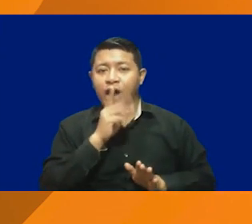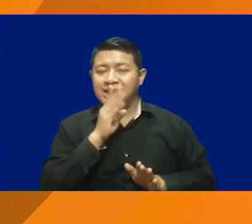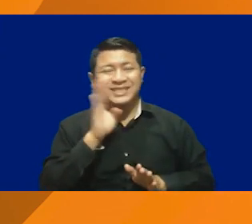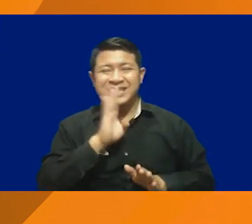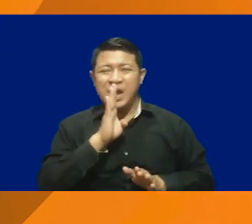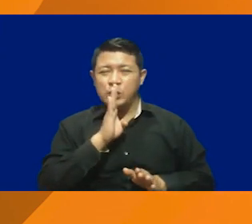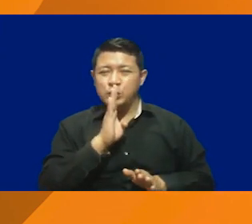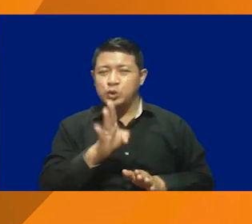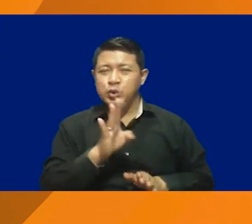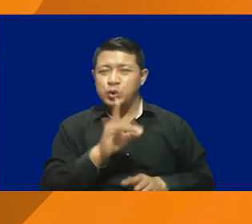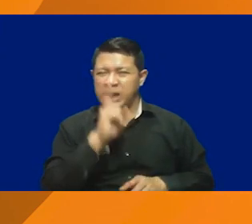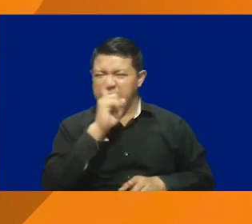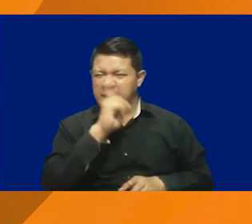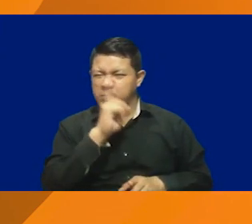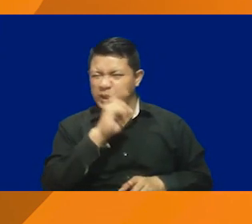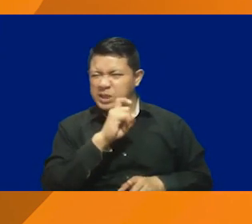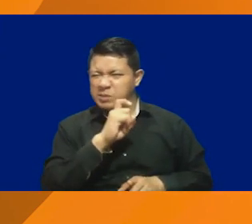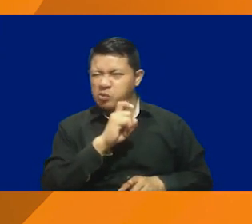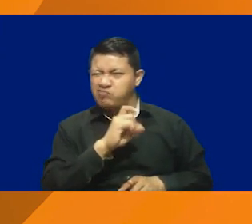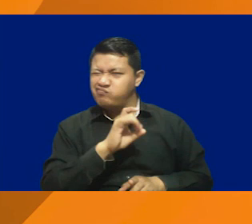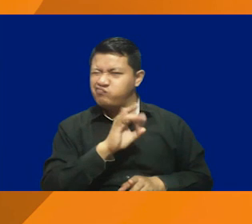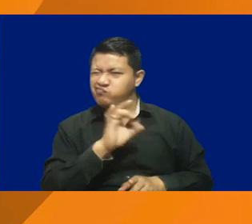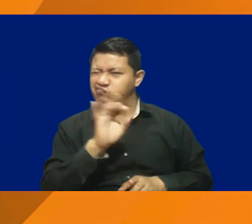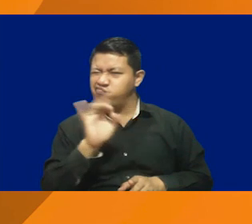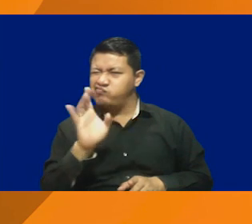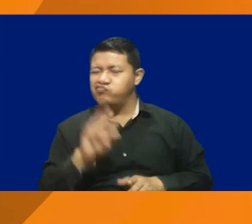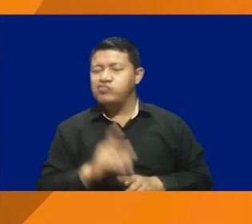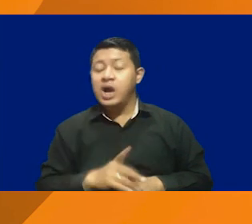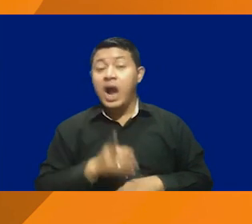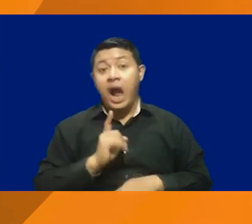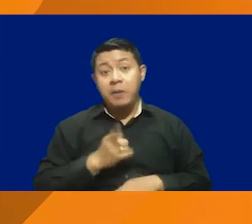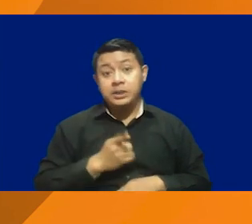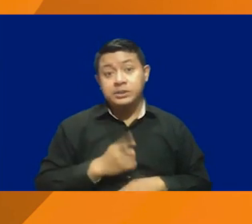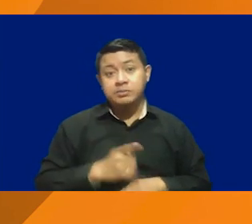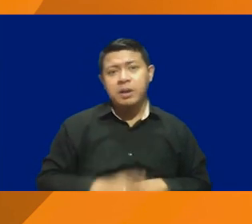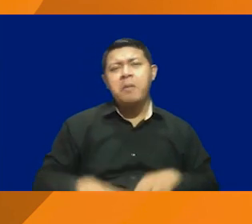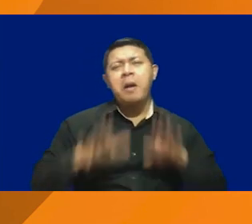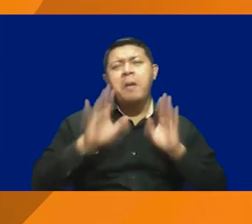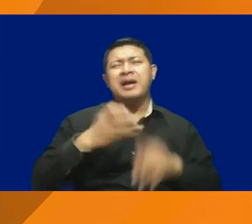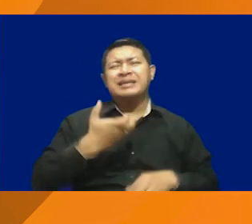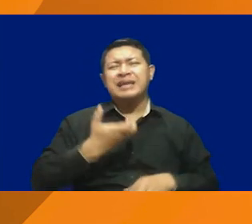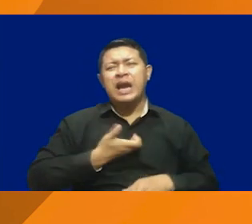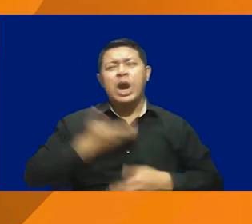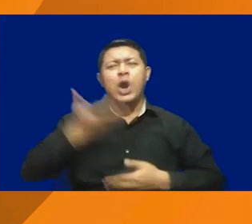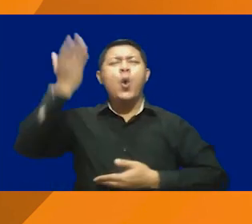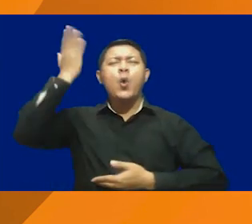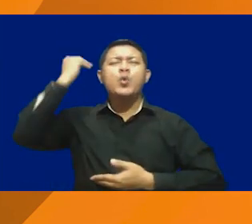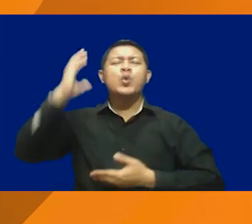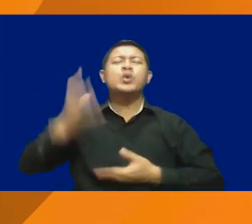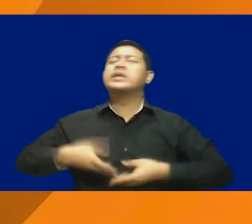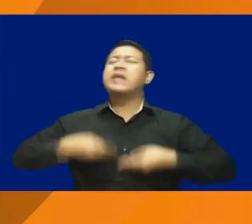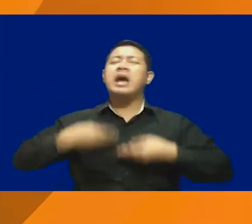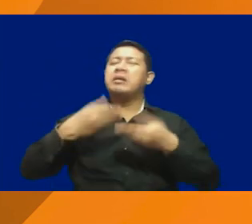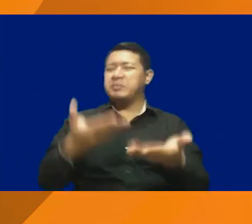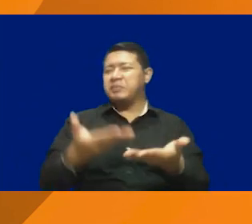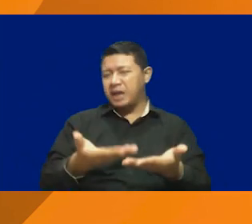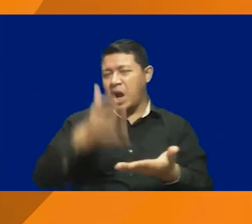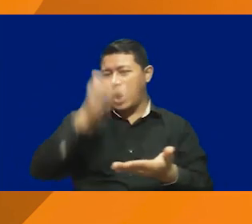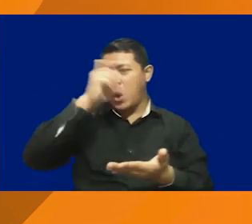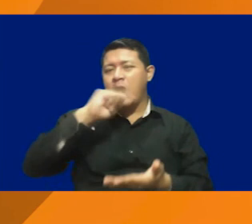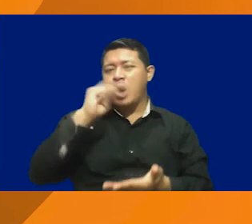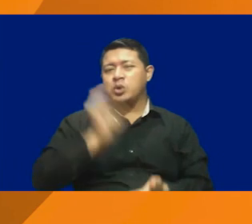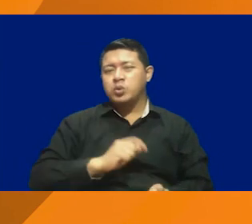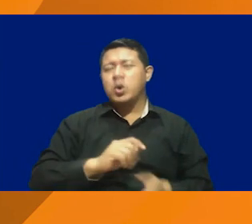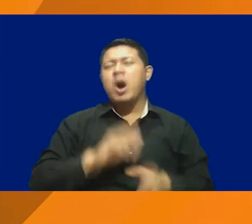Bohong, tidak jujur, menipu, dan sebagainya. Sebabnya apa? Sebabnya karena banyak keinginan yang